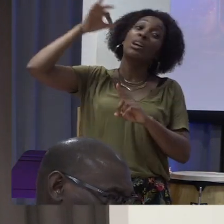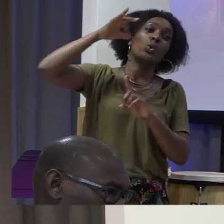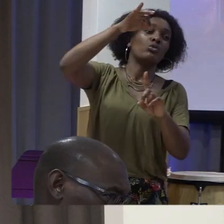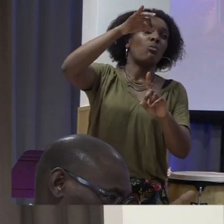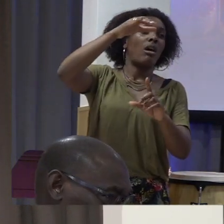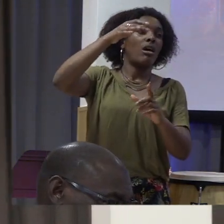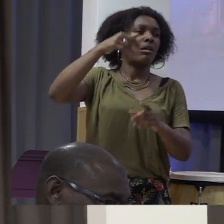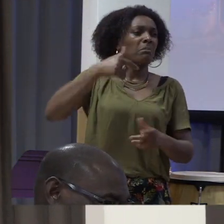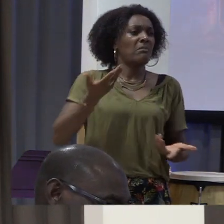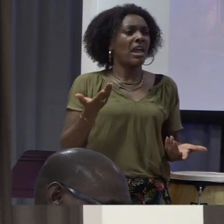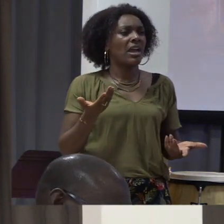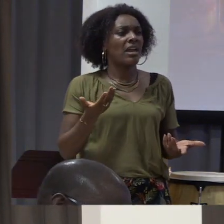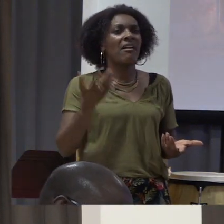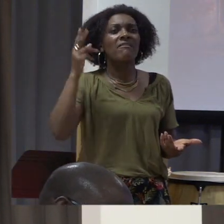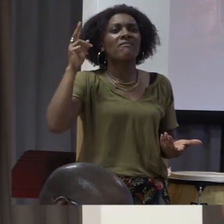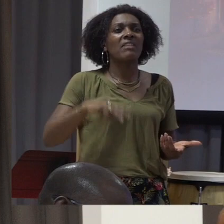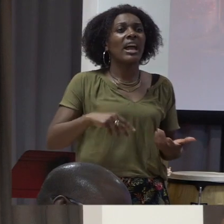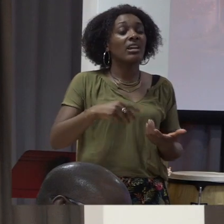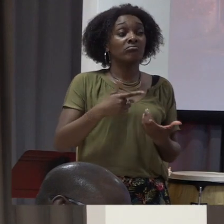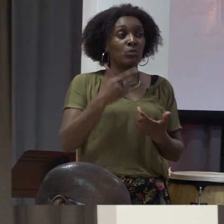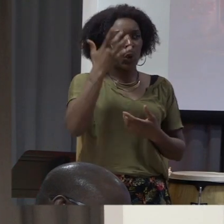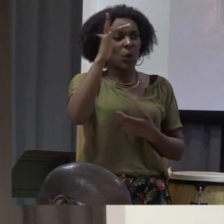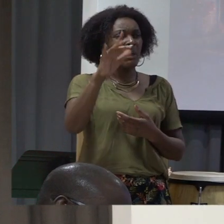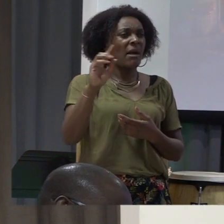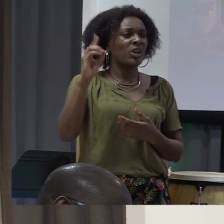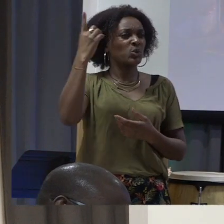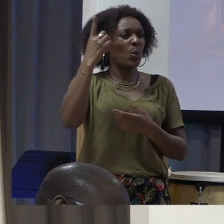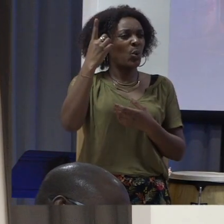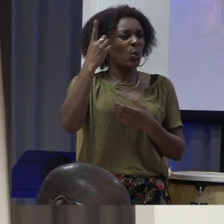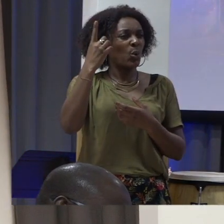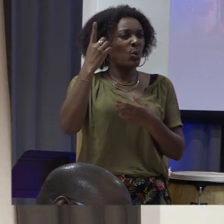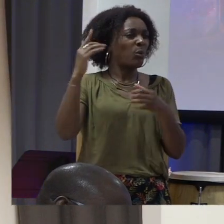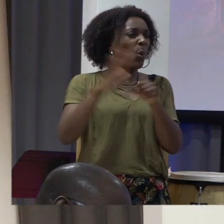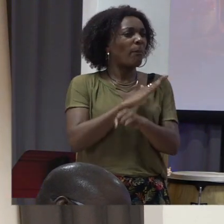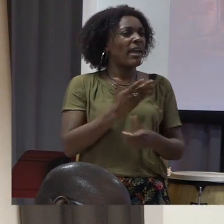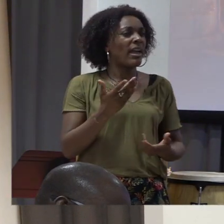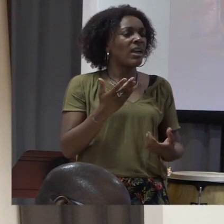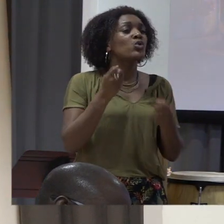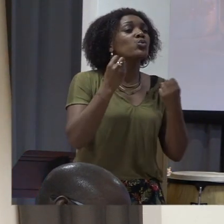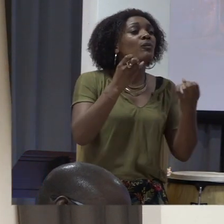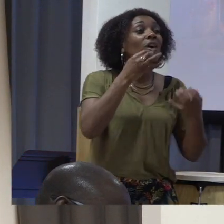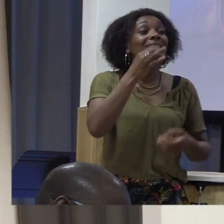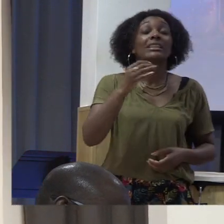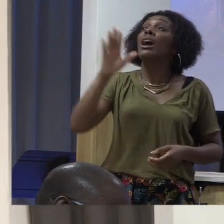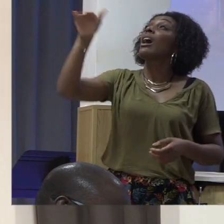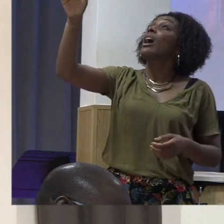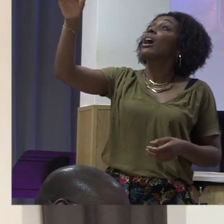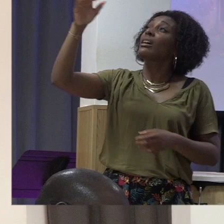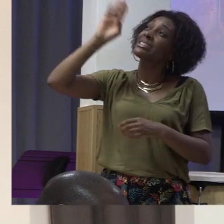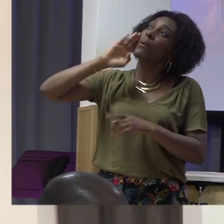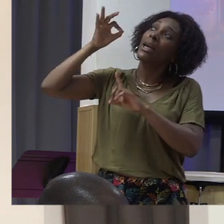une absence de connaissance ou de conscience. Parce que lorsqu'on dit à Dieu, conduis-moi, on prend un